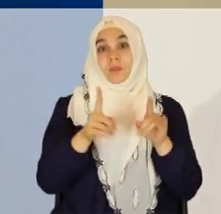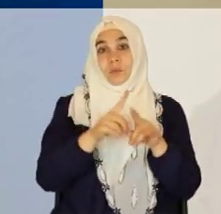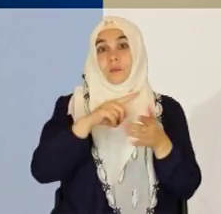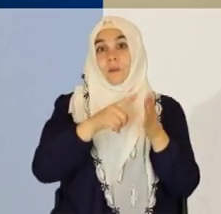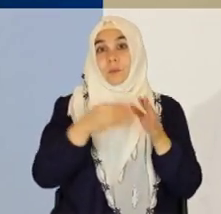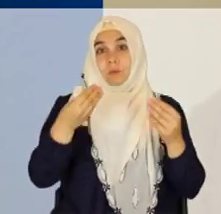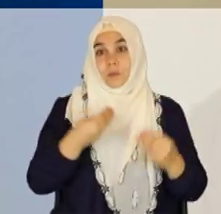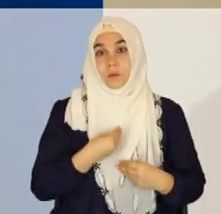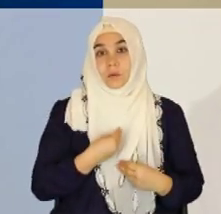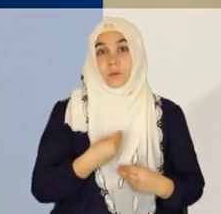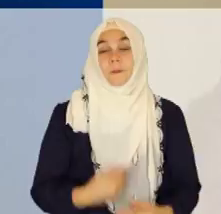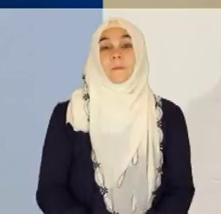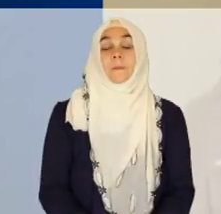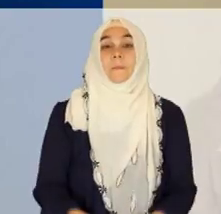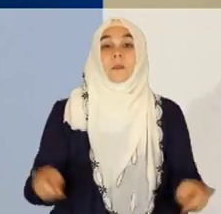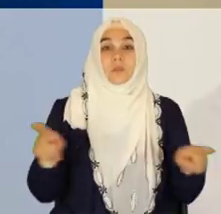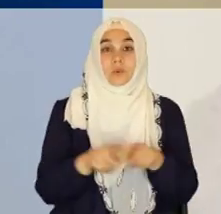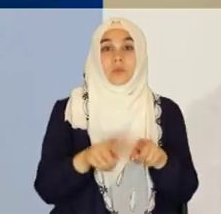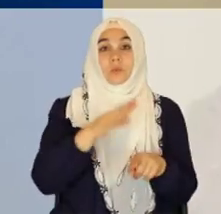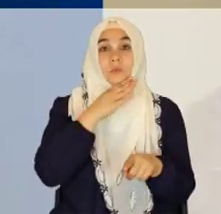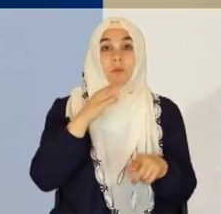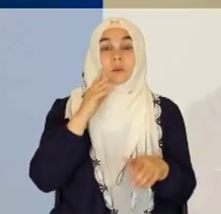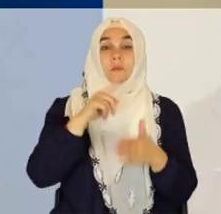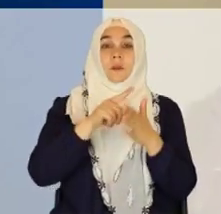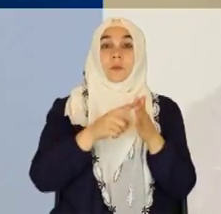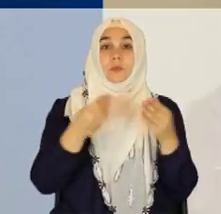savol. Shunga o'xshagan savollar.